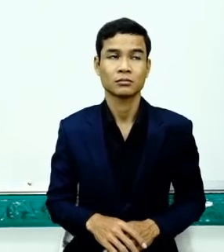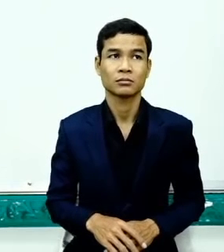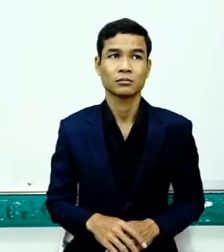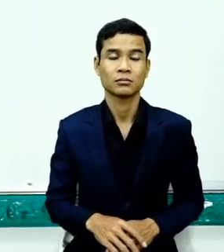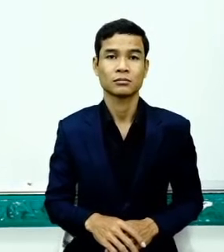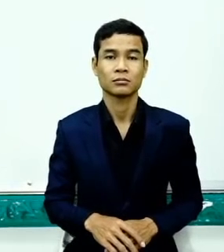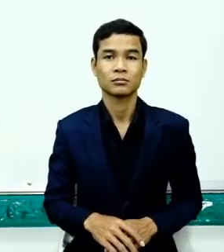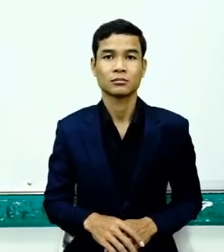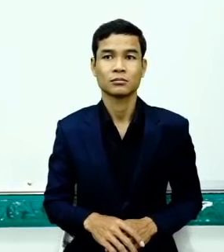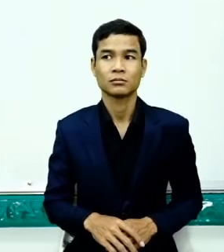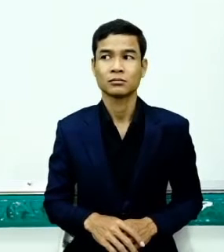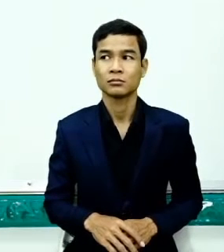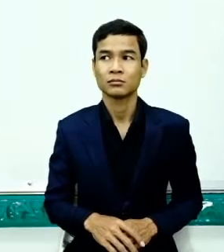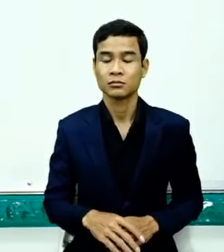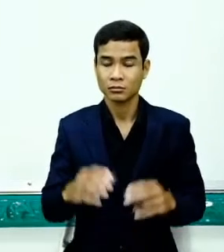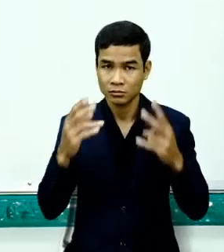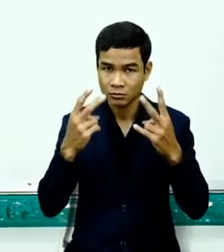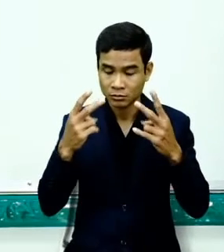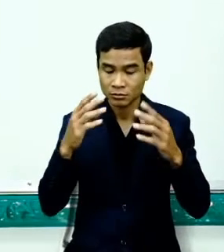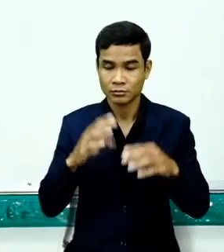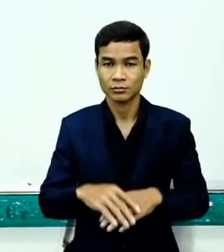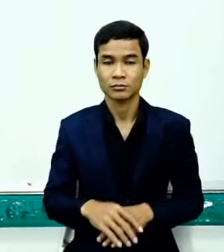តោះចូលរួមផ្ទៀងផ្ទាត់មកកូន